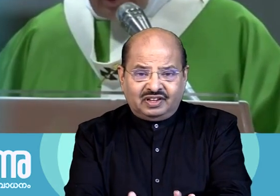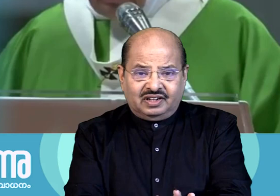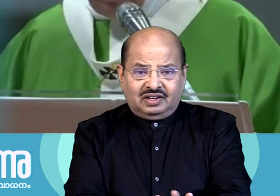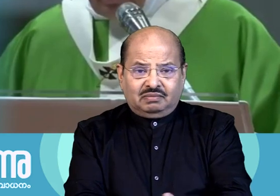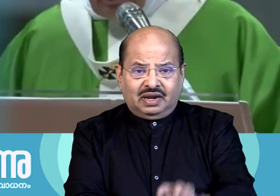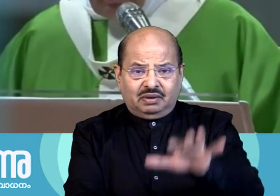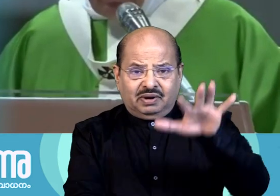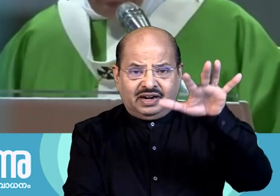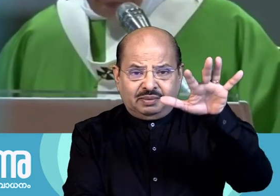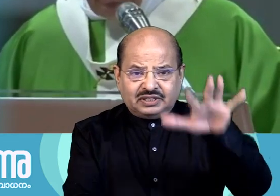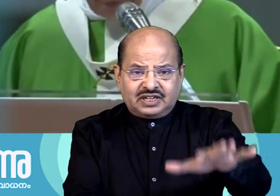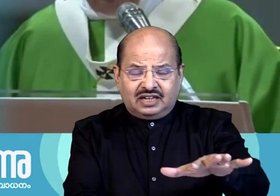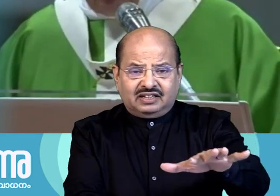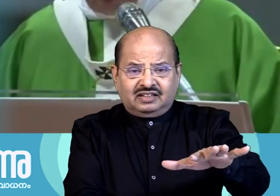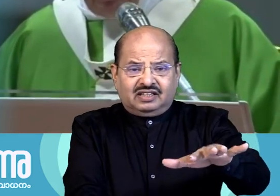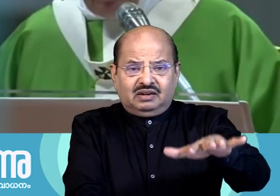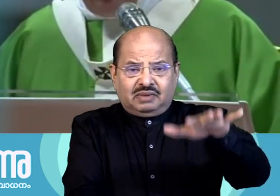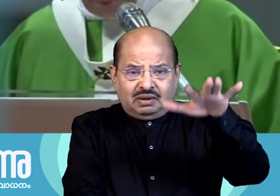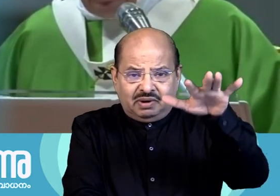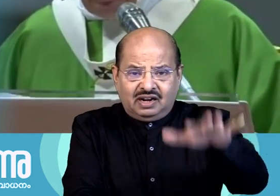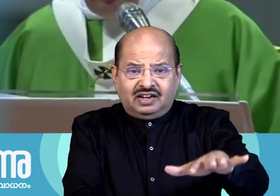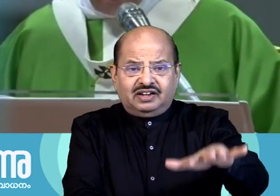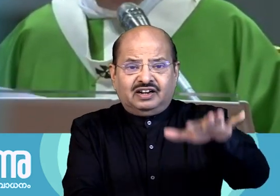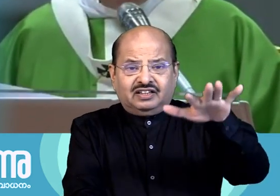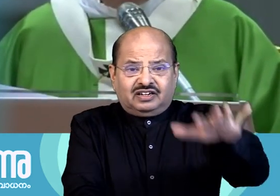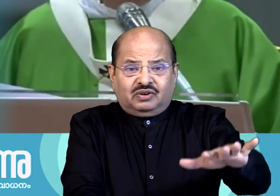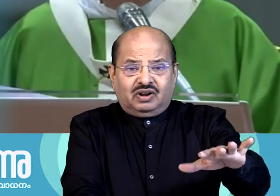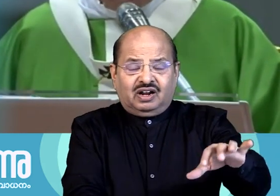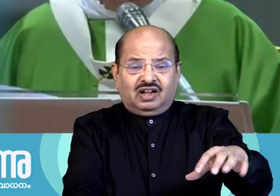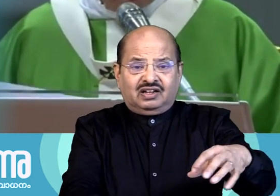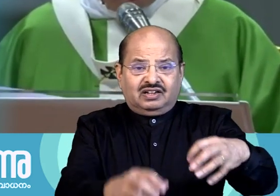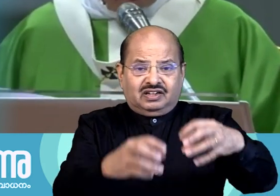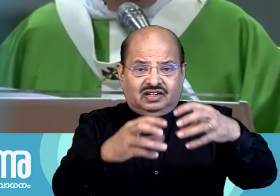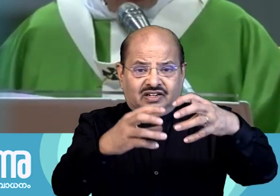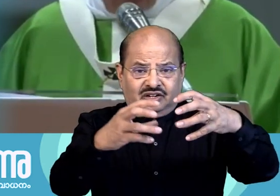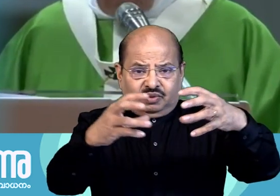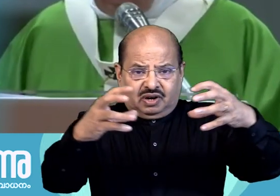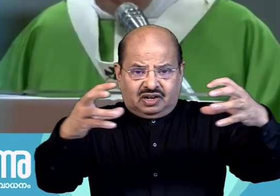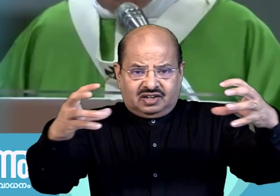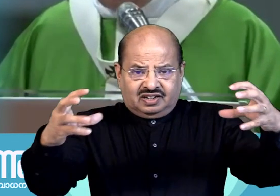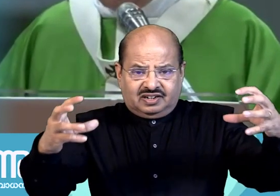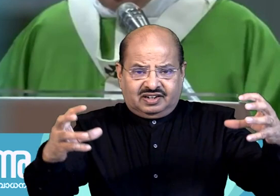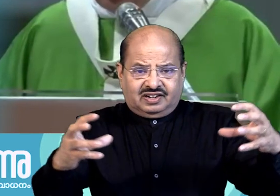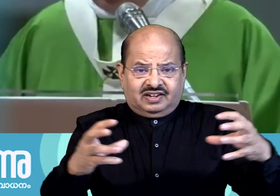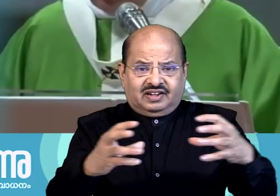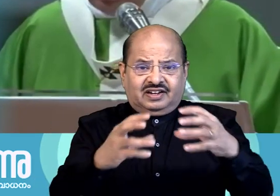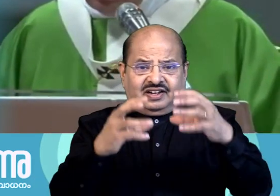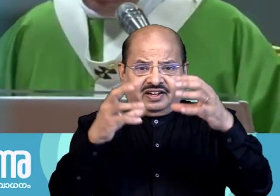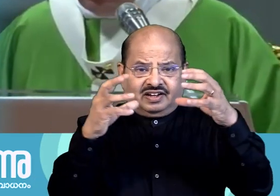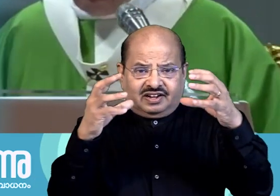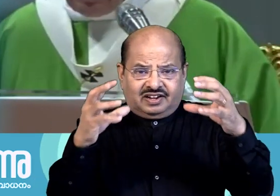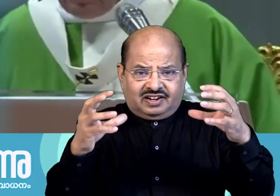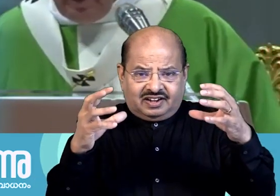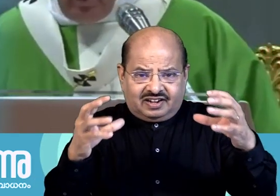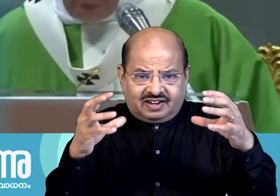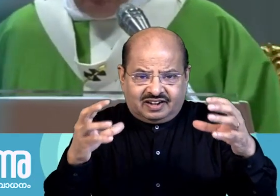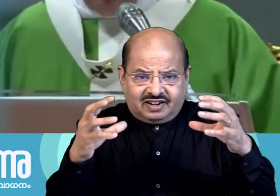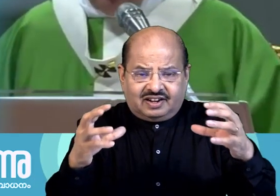അധ്യായങ്ങളിലെല്ലാം ബൈബിളിൻ്റെ പശ്ചാത്തലത്തിൽ, ബൈബിളിൽ നിന്ന് എടുത്തിട്ടുള്ള യുവ